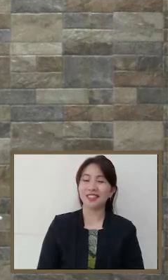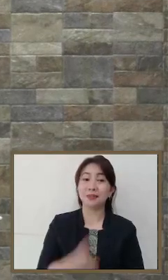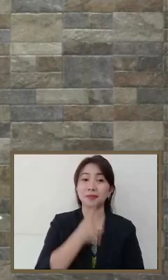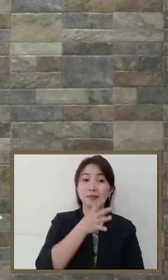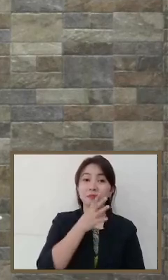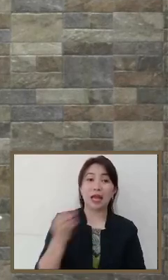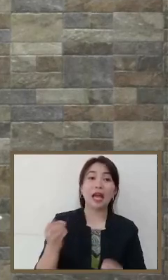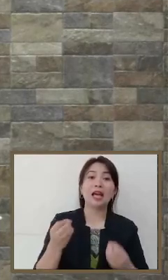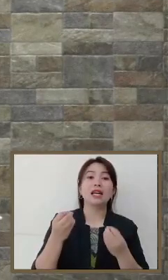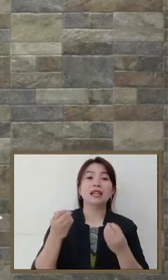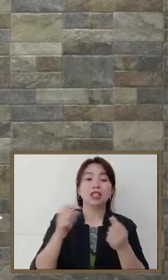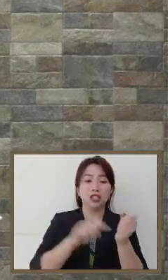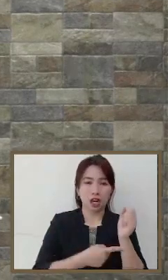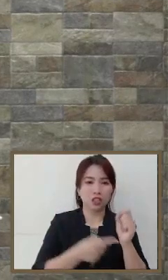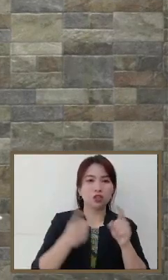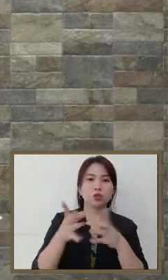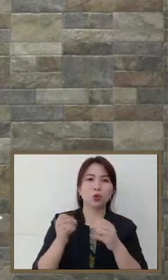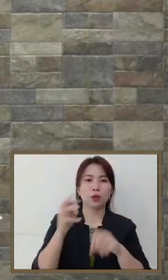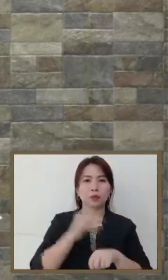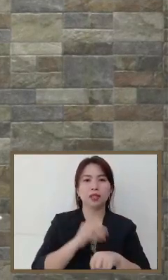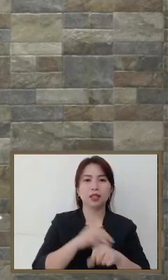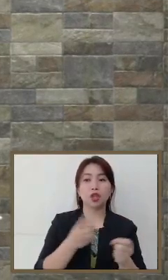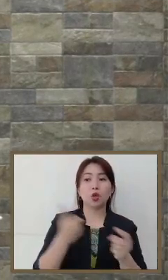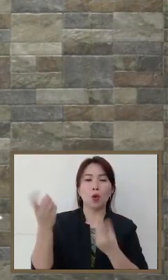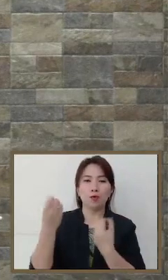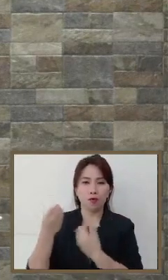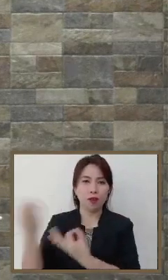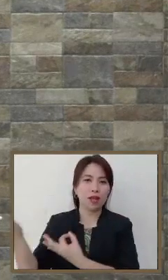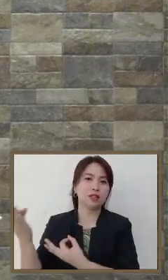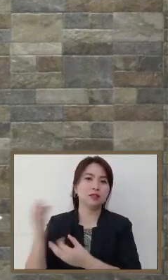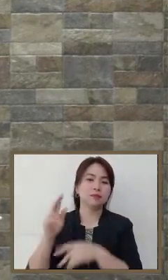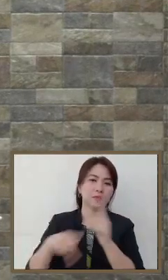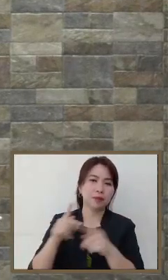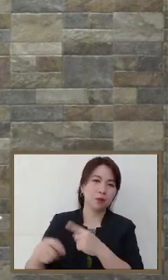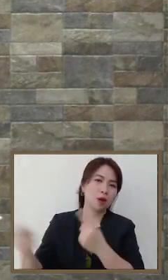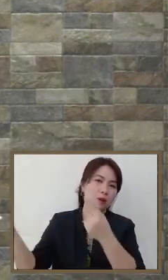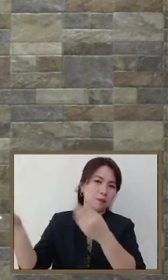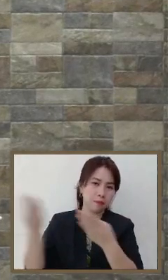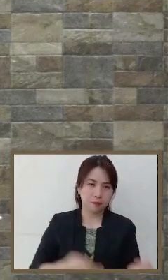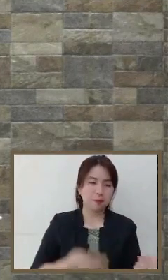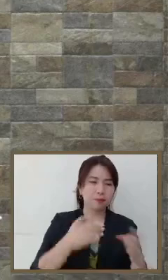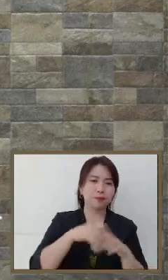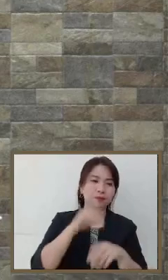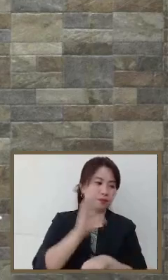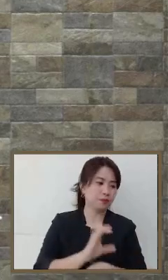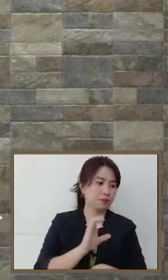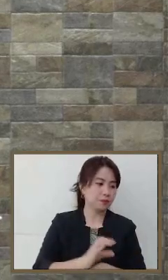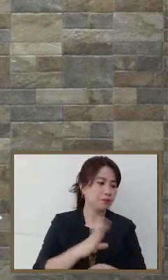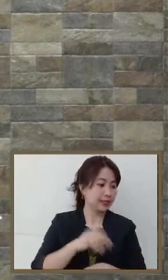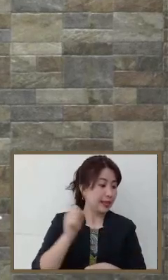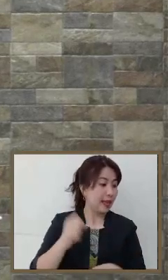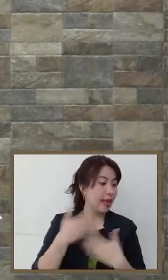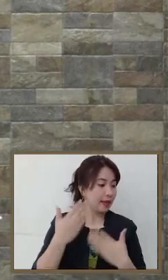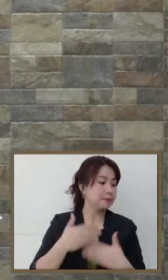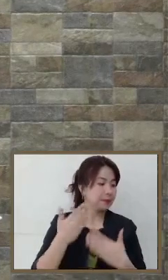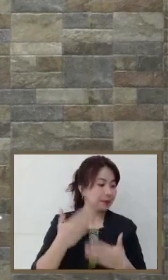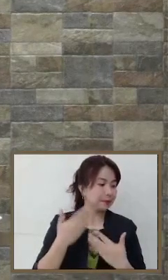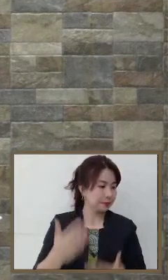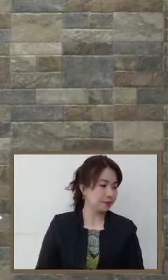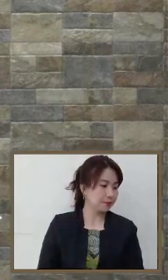nakikita ko yung kasiyahan nakikita kong kasiyahan sa magulang ko ang saya-saya na